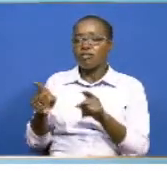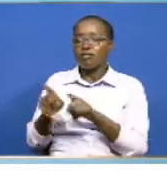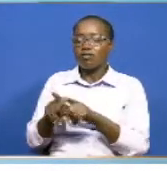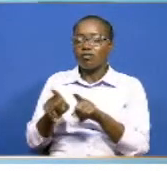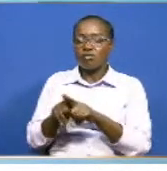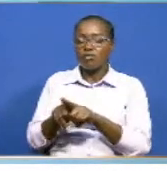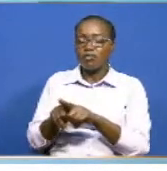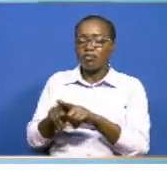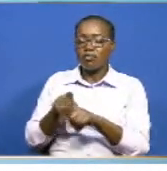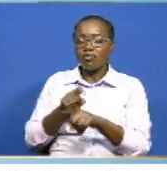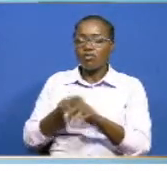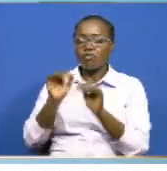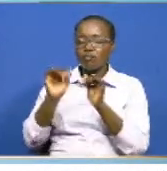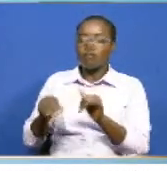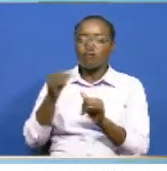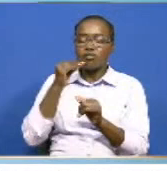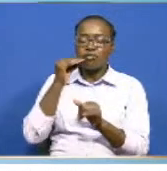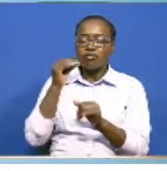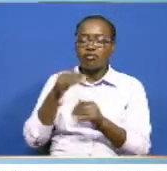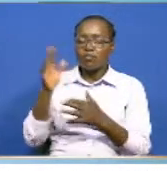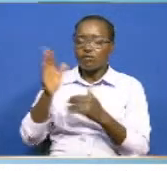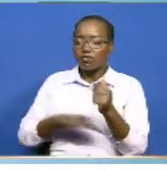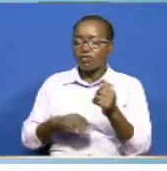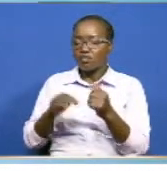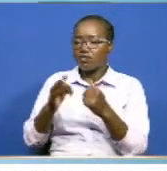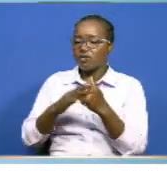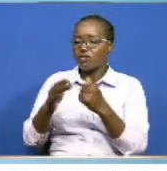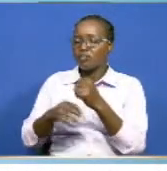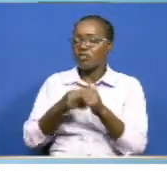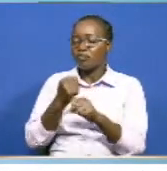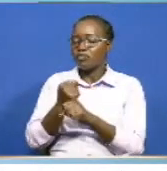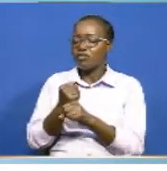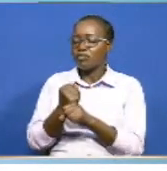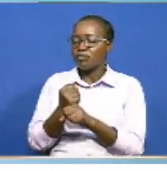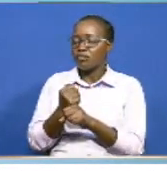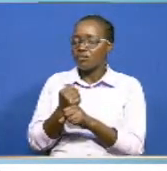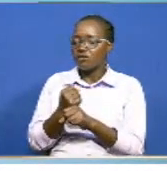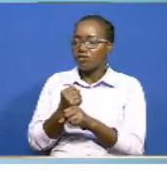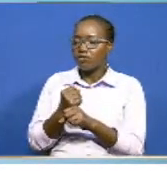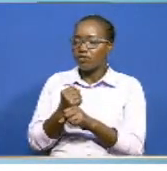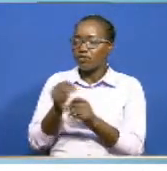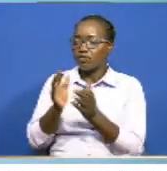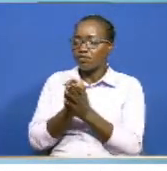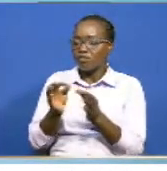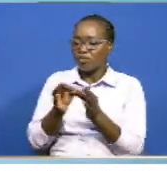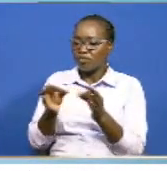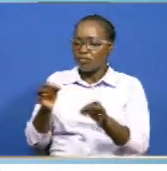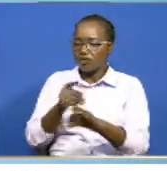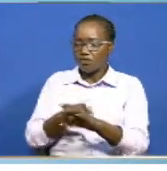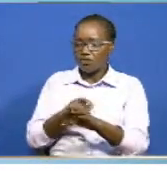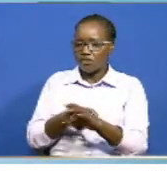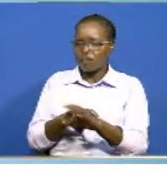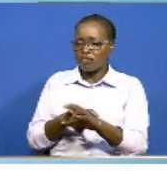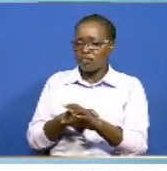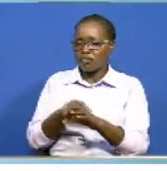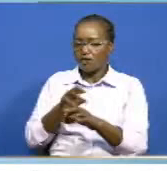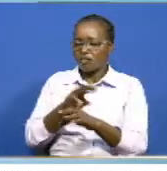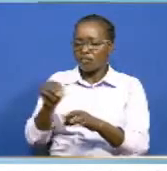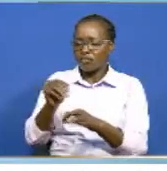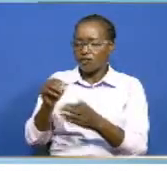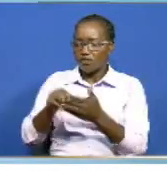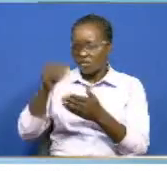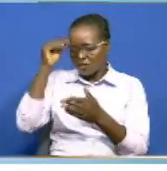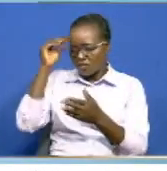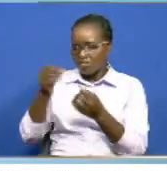muda wa miezi zaidi ya miezi 8, so unaona hiyo ni muda ambao ulikuwa mrefu kwa wao kujifunza zile